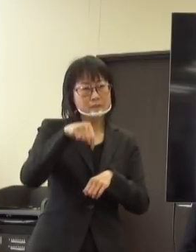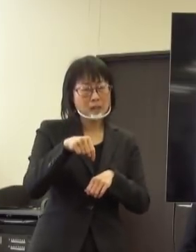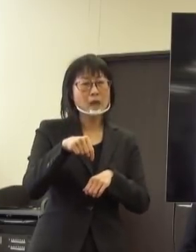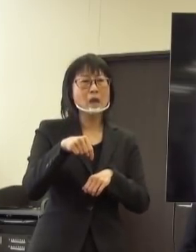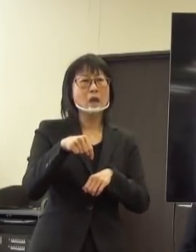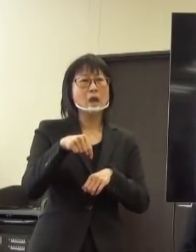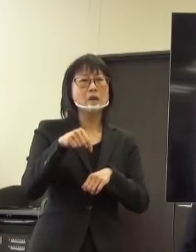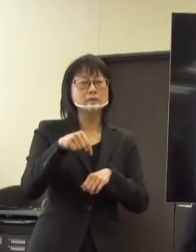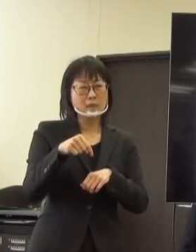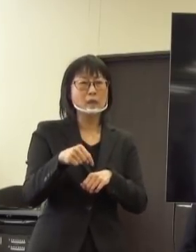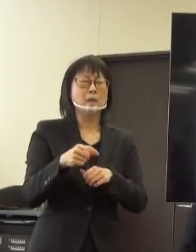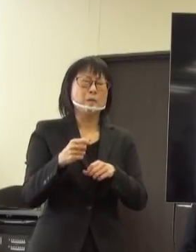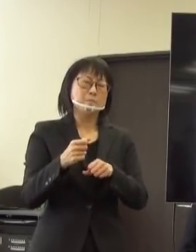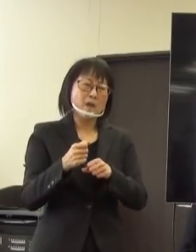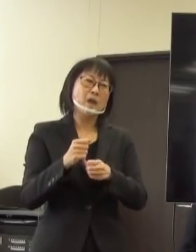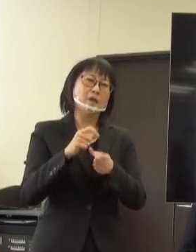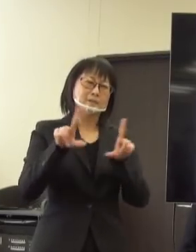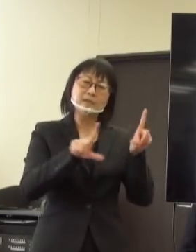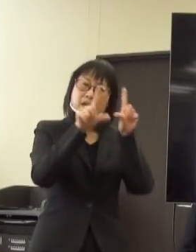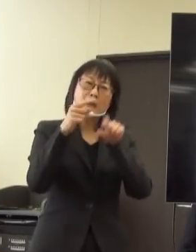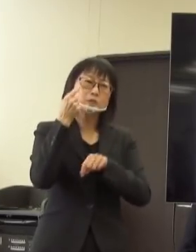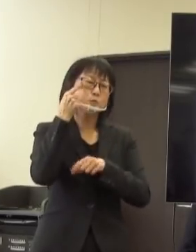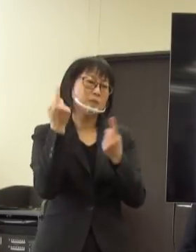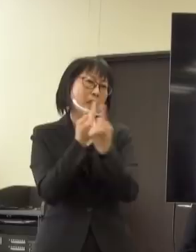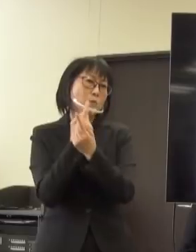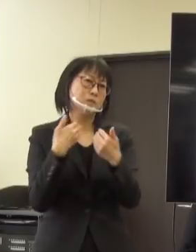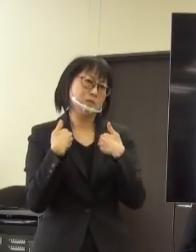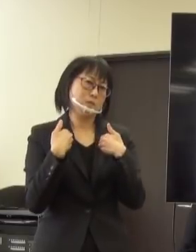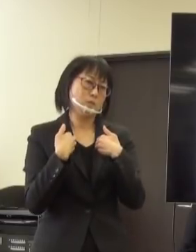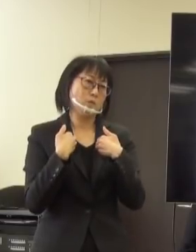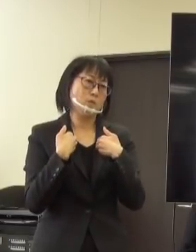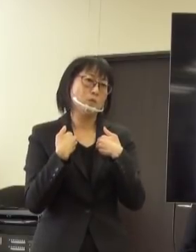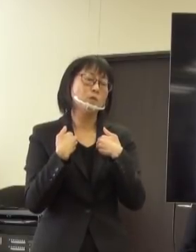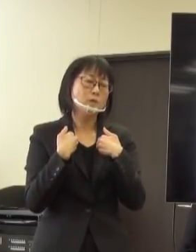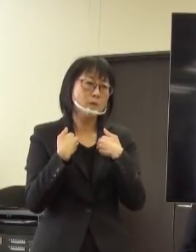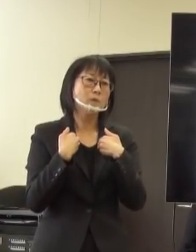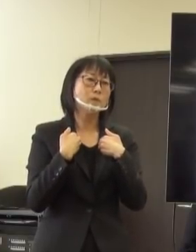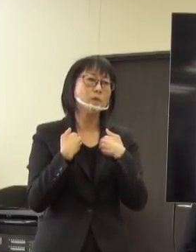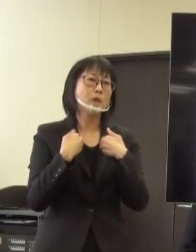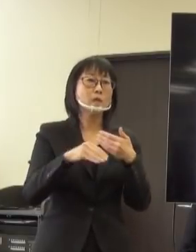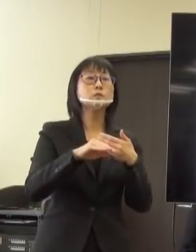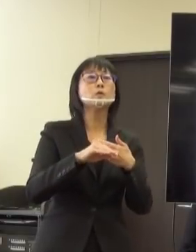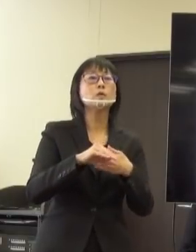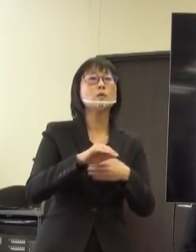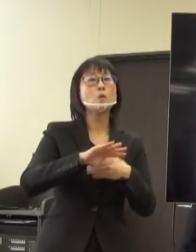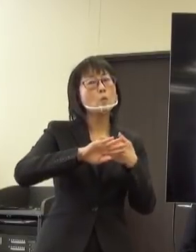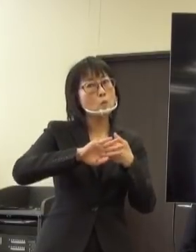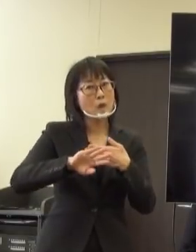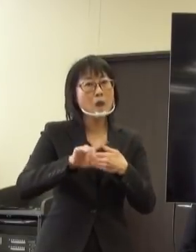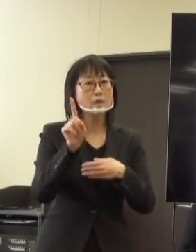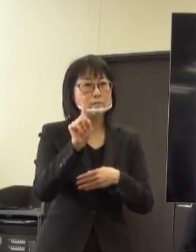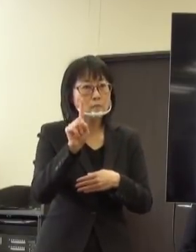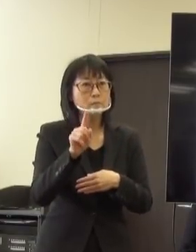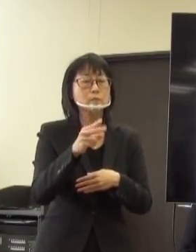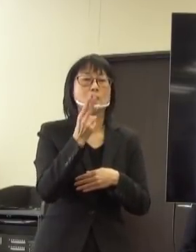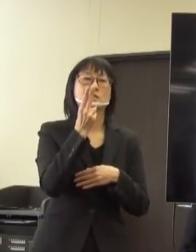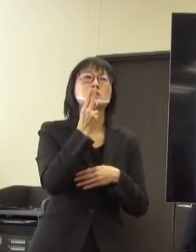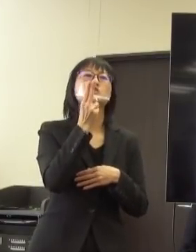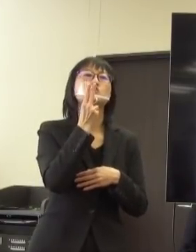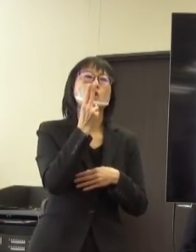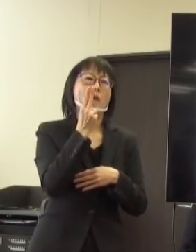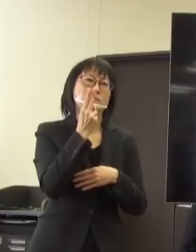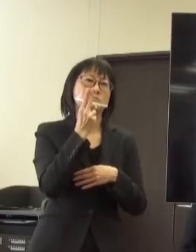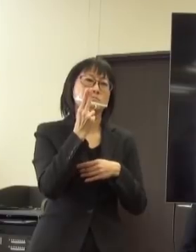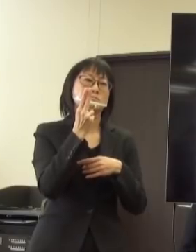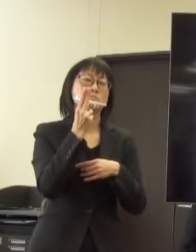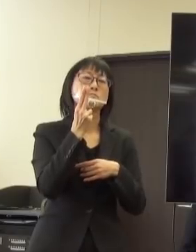です。これは今日からでもやめられますよね。喫煙も非常に肺の